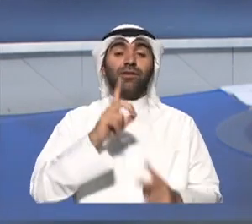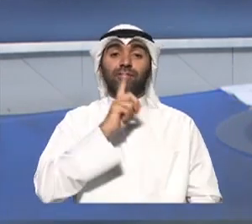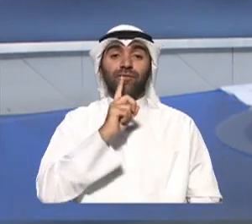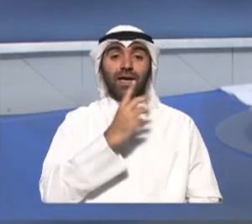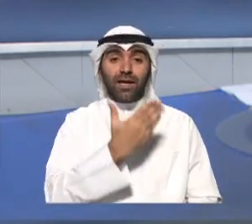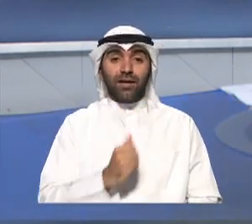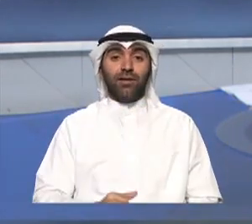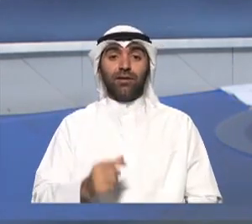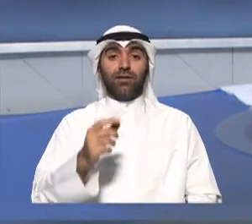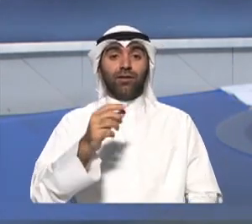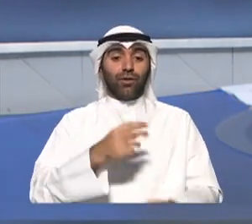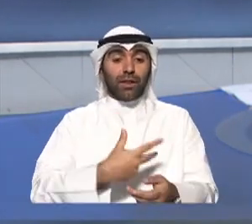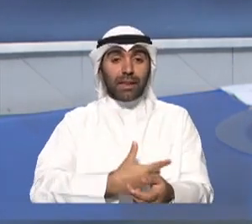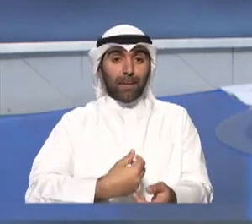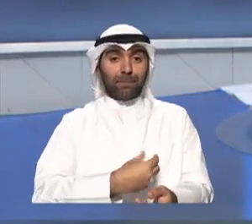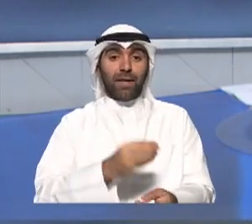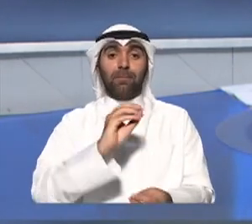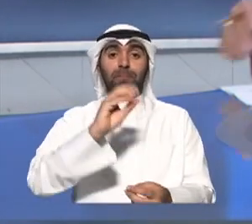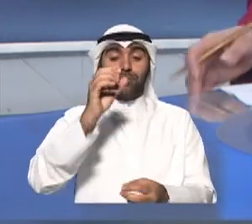والسلامة للعاملين في المختبر.